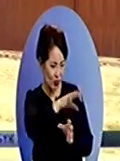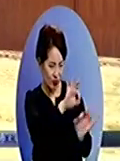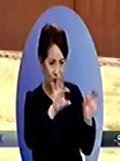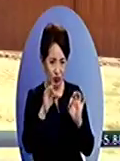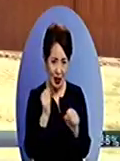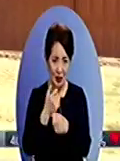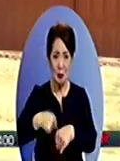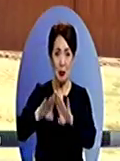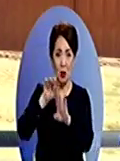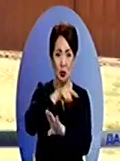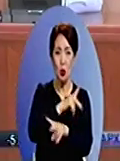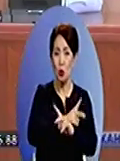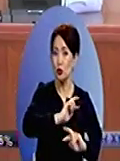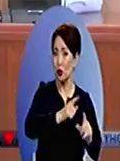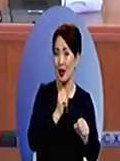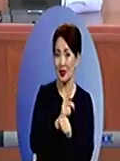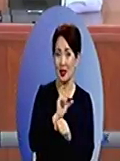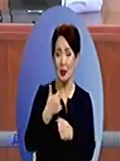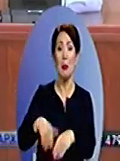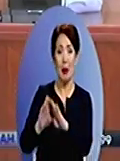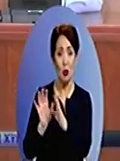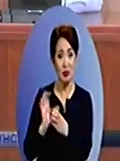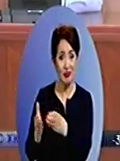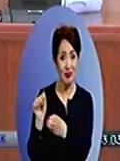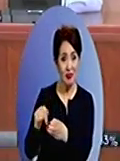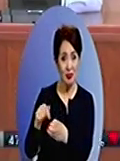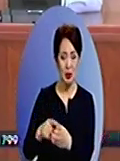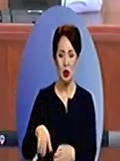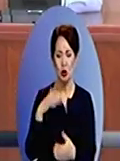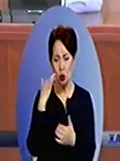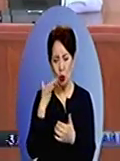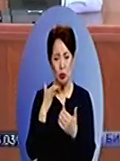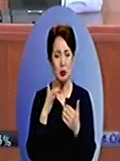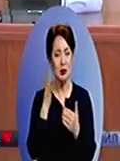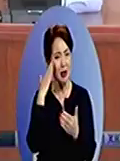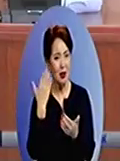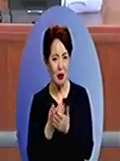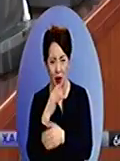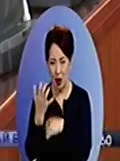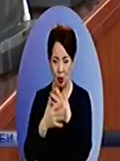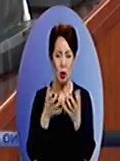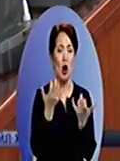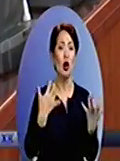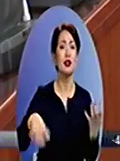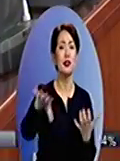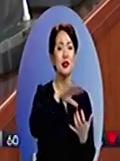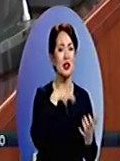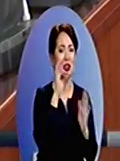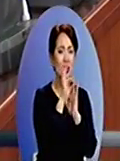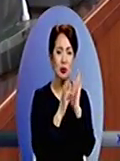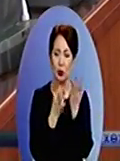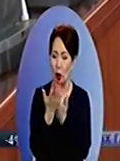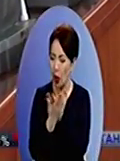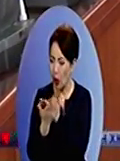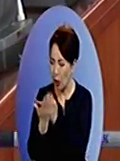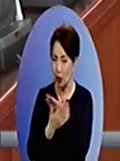хурлын ажлын хэсэг ажилласан, зөвлөлдөх санал асуулга явуулсан, олон нийтийн хилцүүлгийг өрнүүлсэн, хуулийн төслийг боловсруулах шат бүхэнд